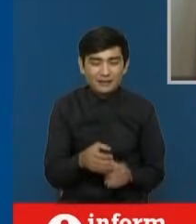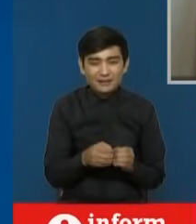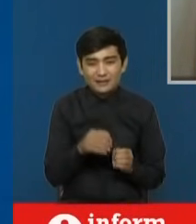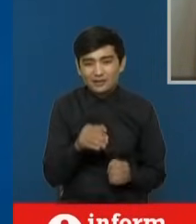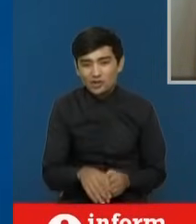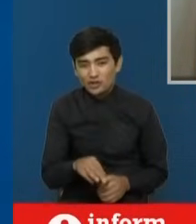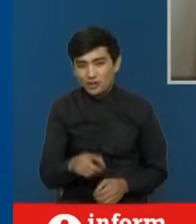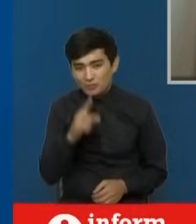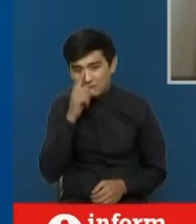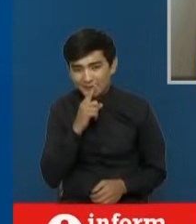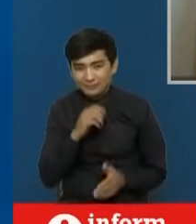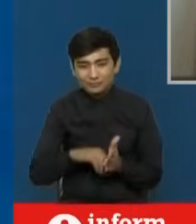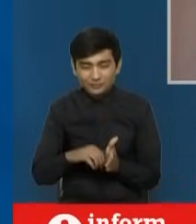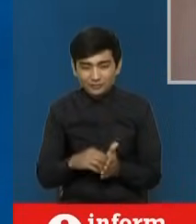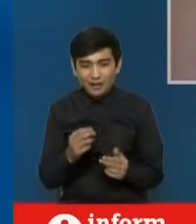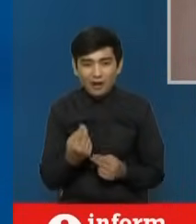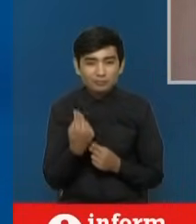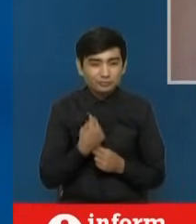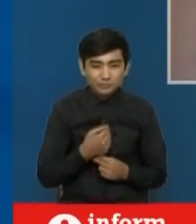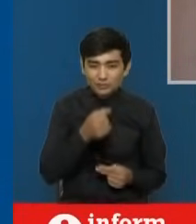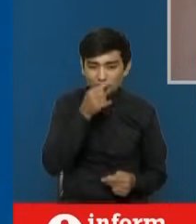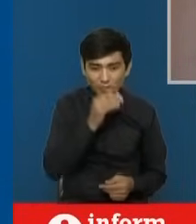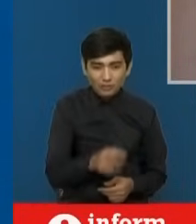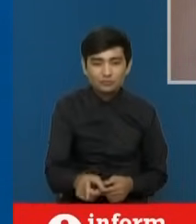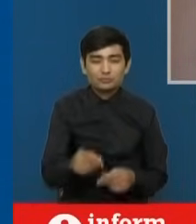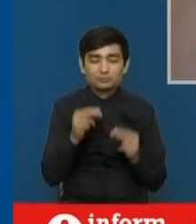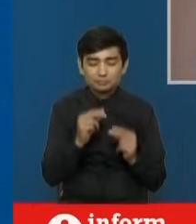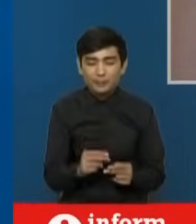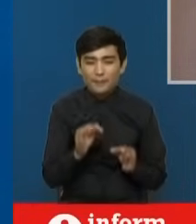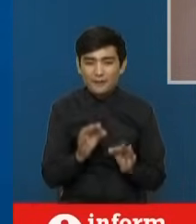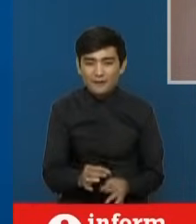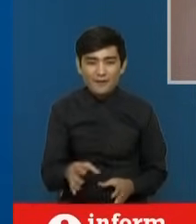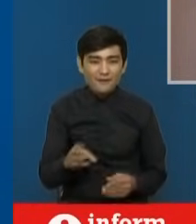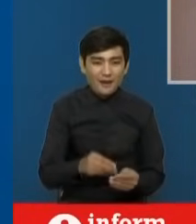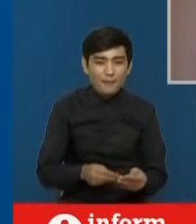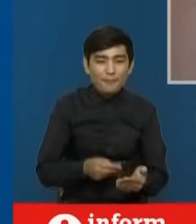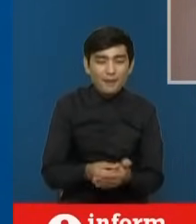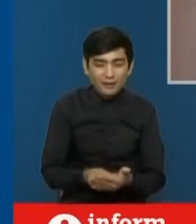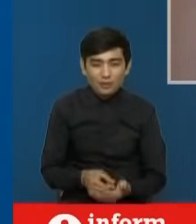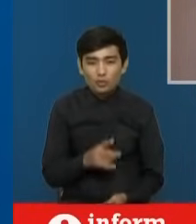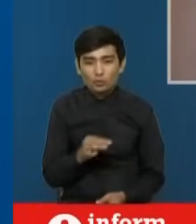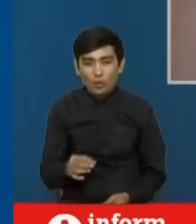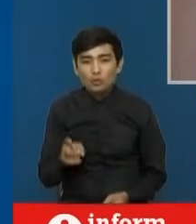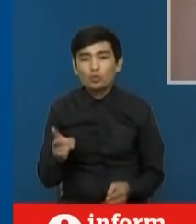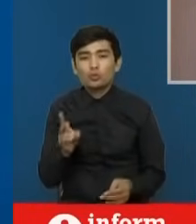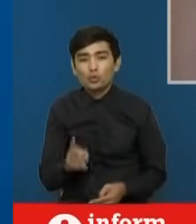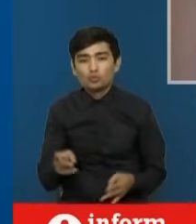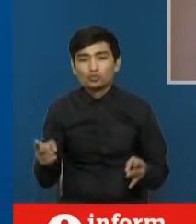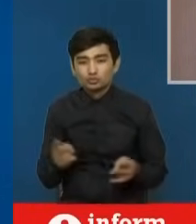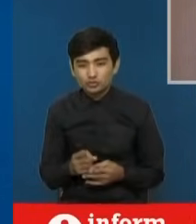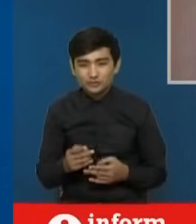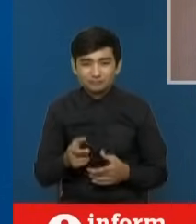тенге в месяц, но невозможно вылечиться. Это справедливое. То есть платят все, а получают нуждающиеся.